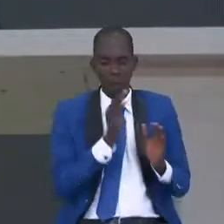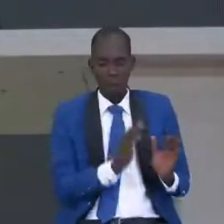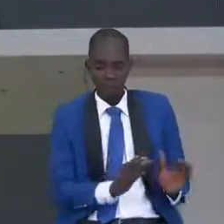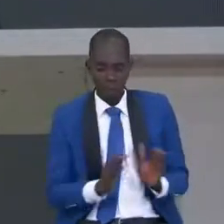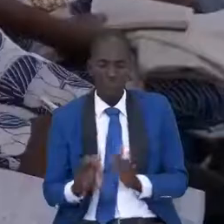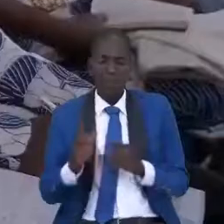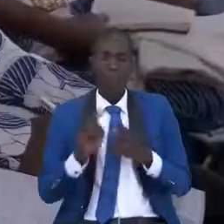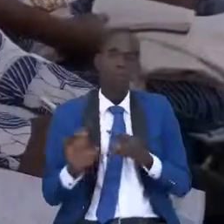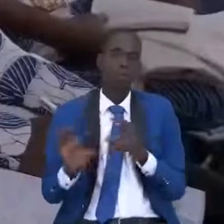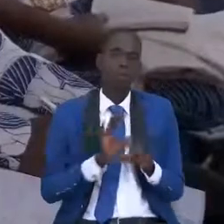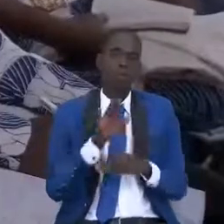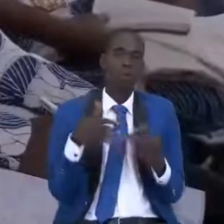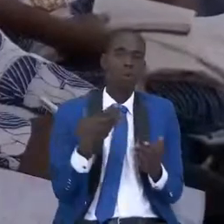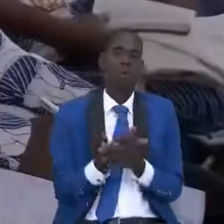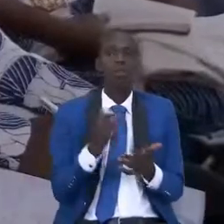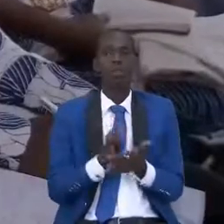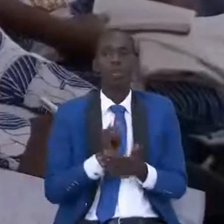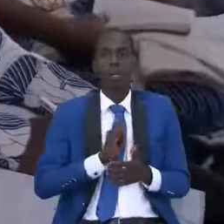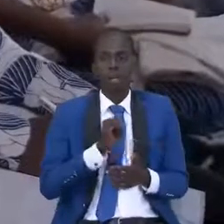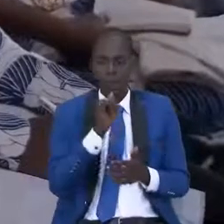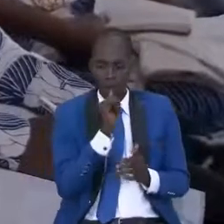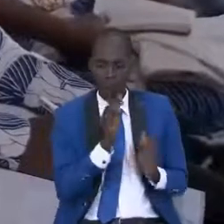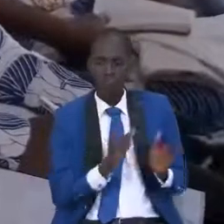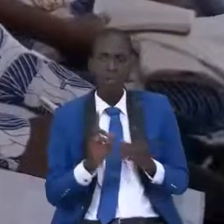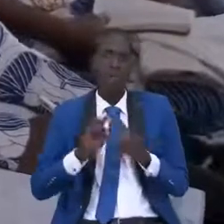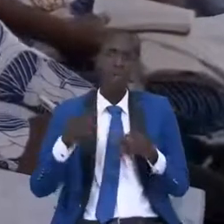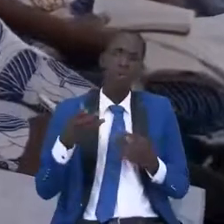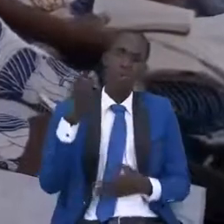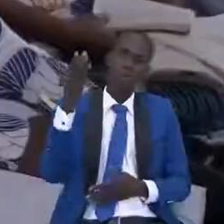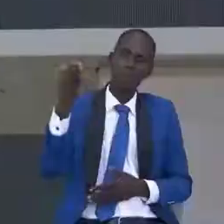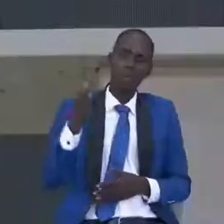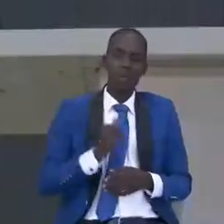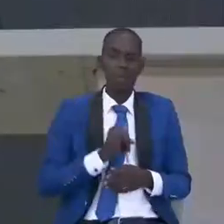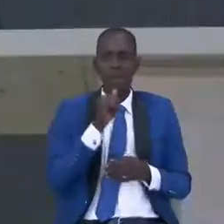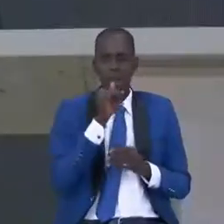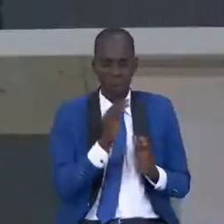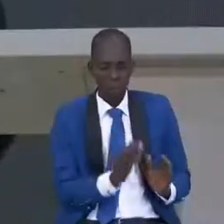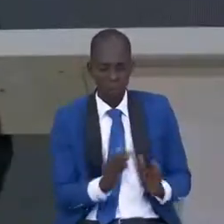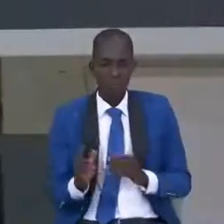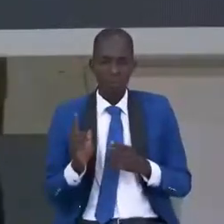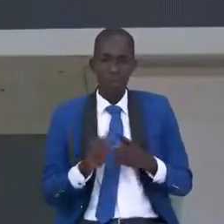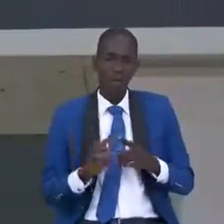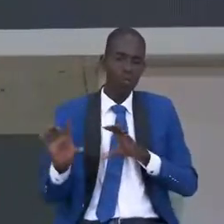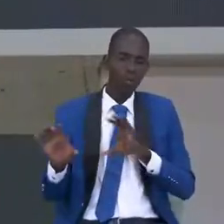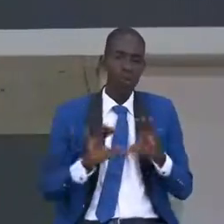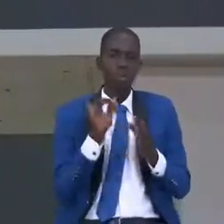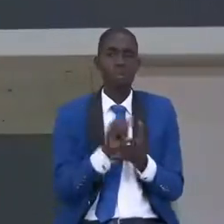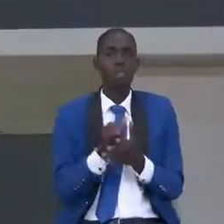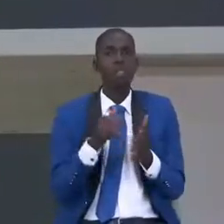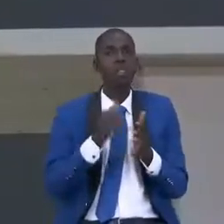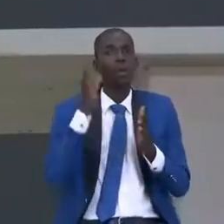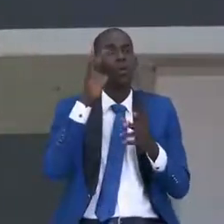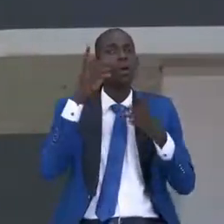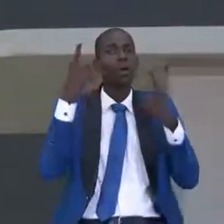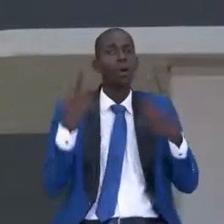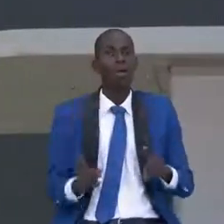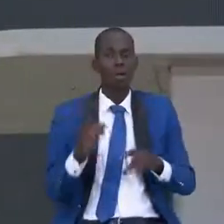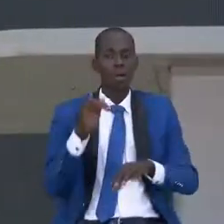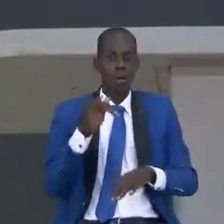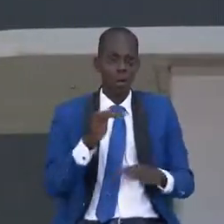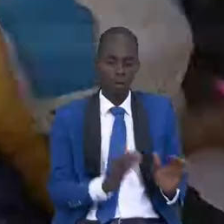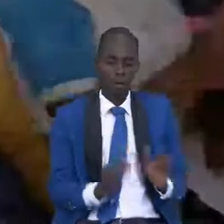faire. Je planifie d'aller là-bas. Je planifie d'explorer cela. Cela va arriver